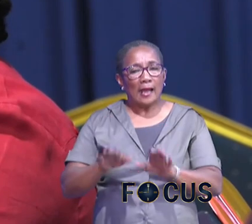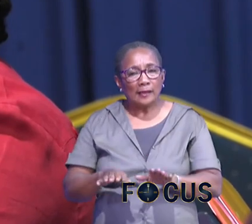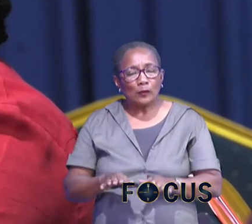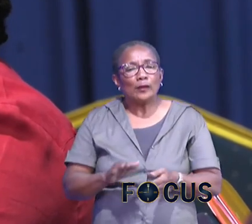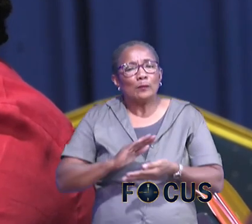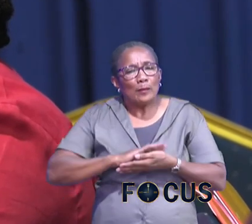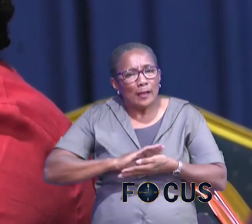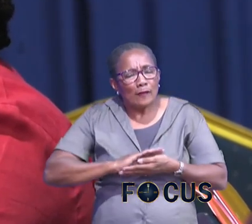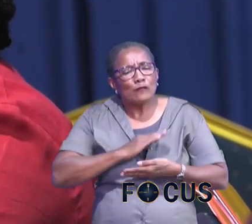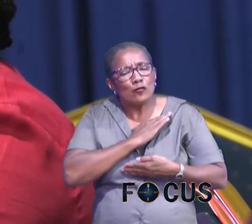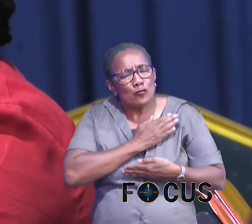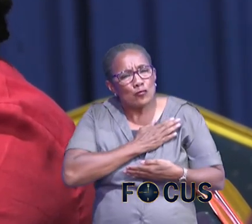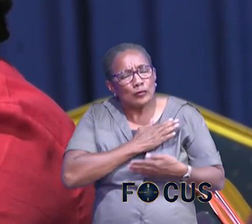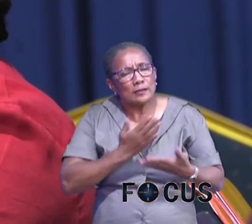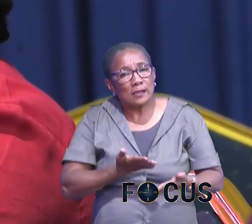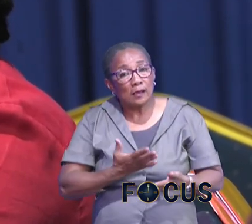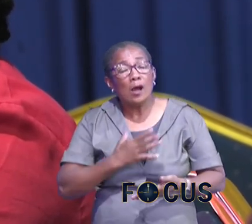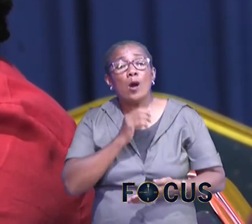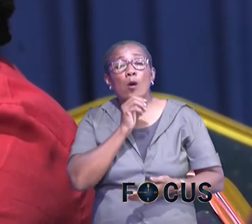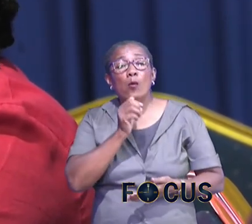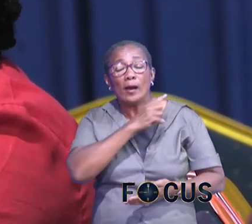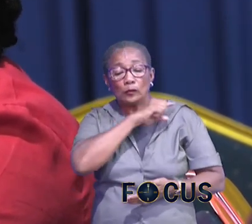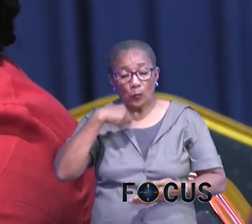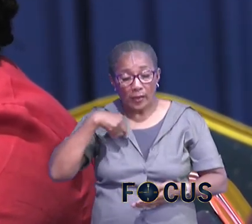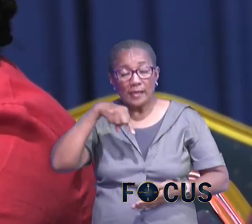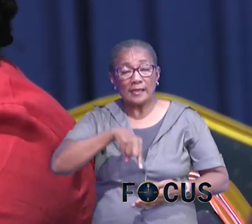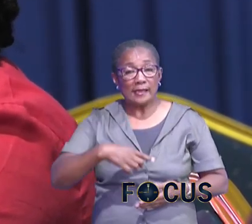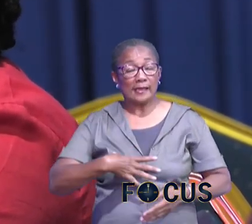koesteren, want wat we vandaag hebben,